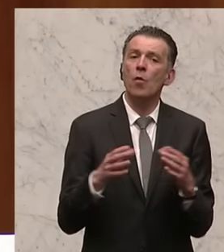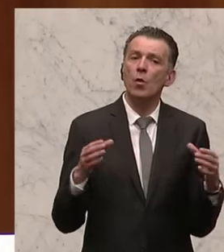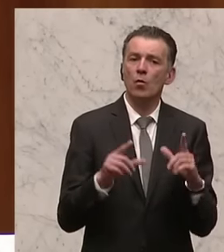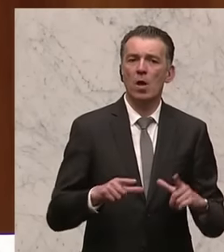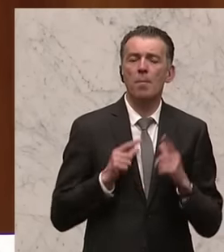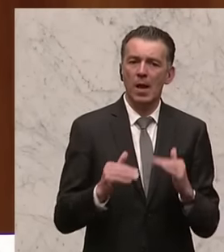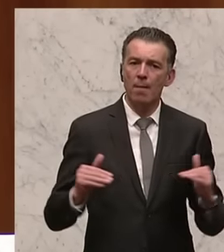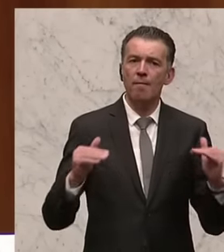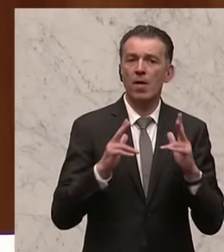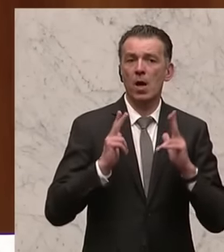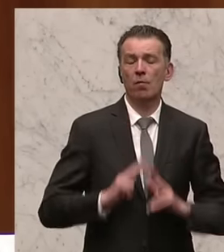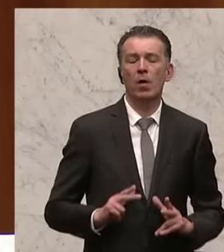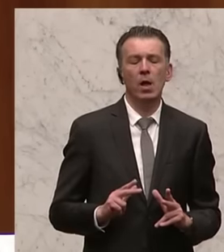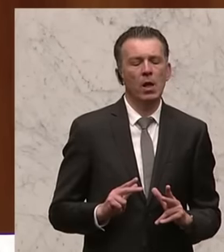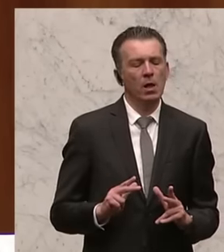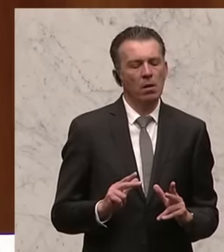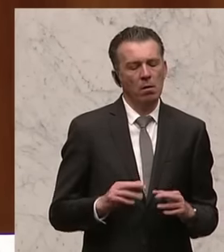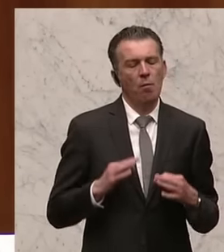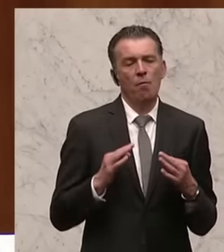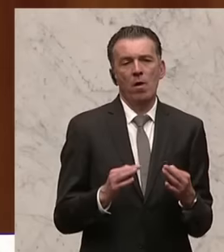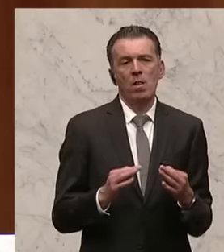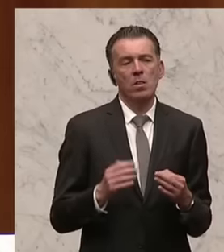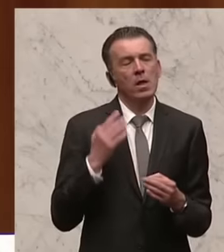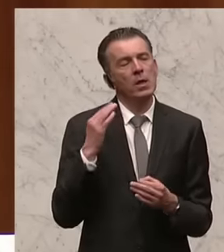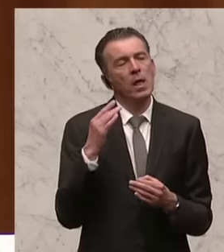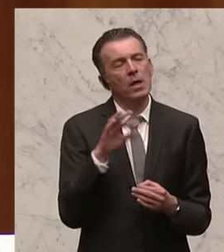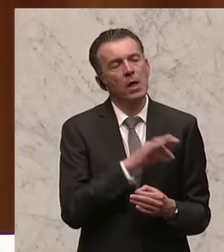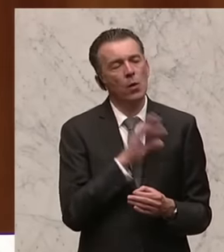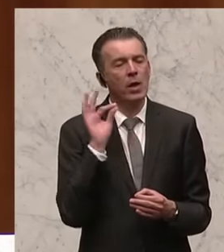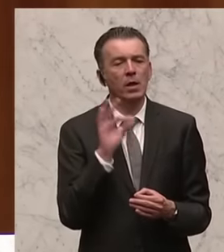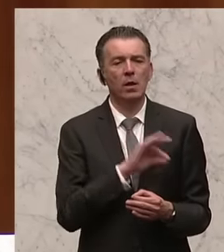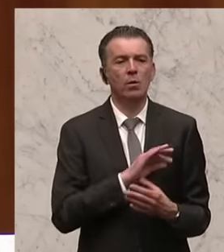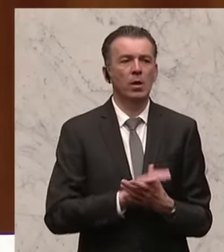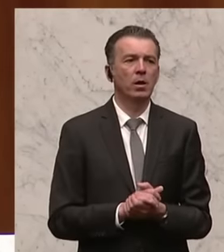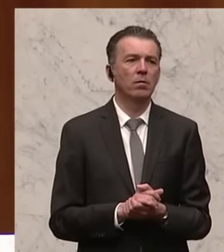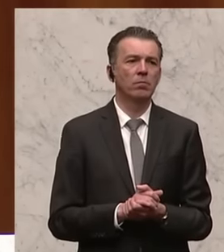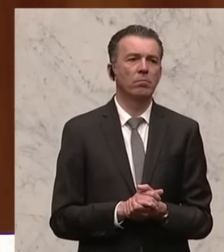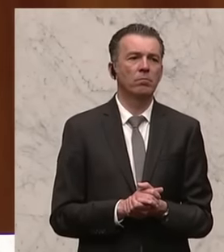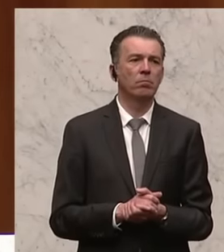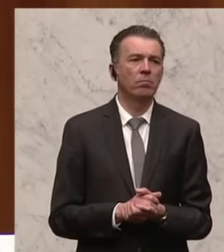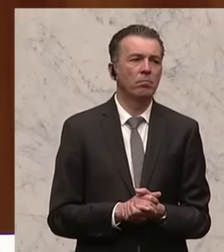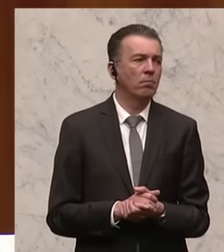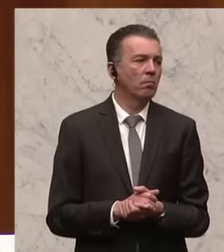Zusammenleben. Ich bin in Gedanken bei den Kollegen und Kolleginnen.